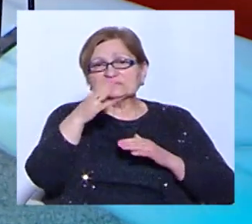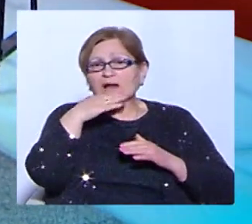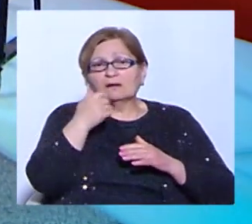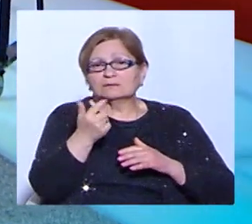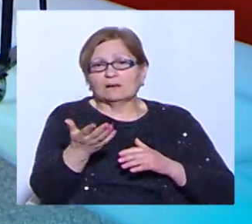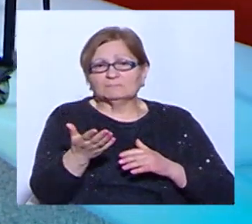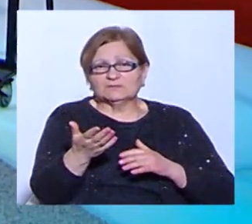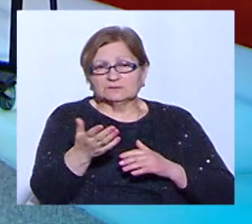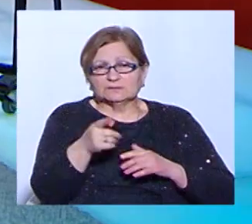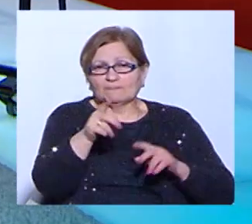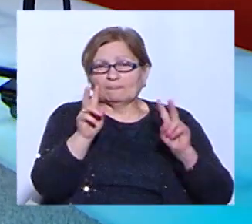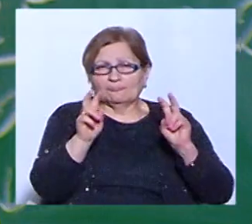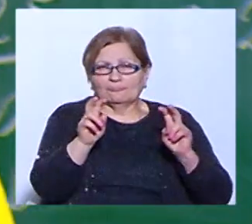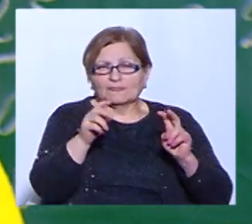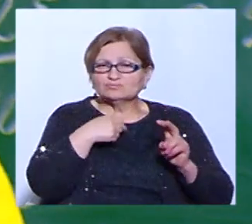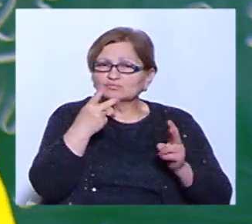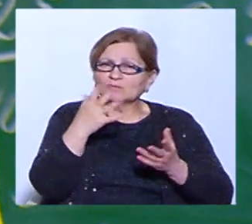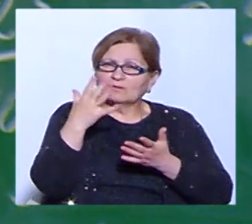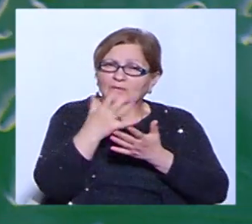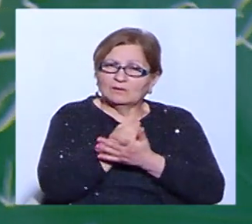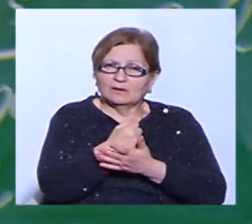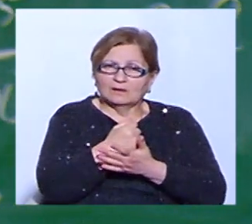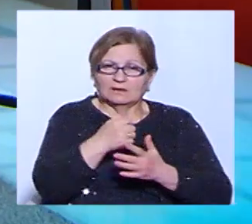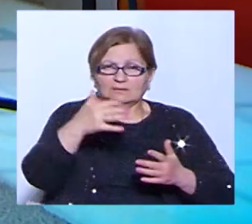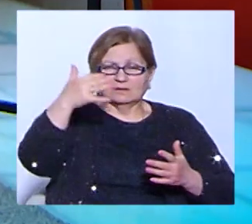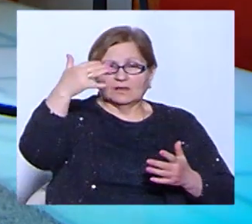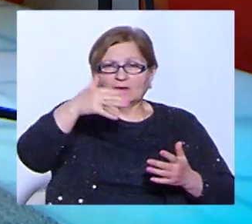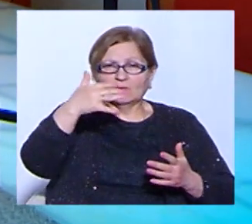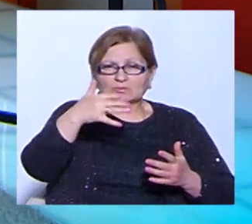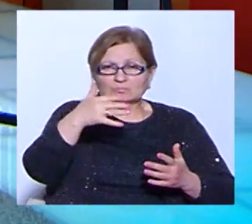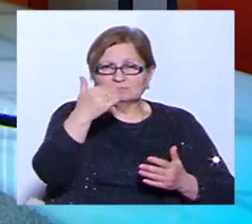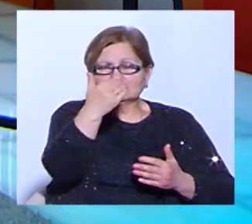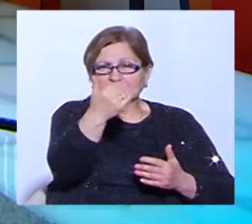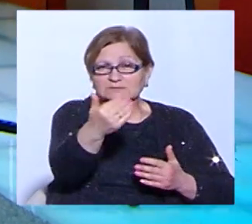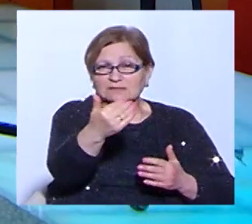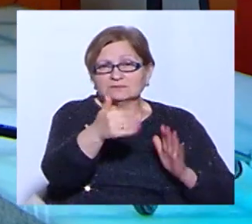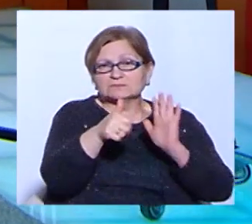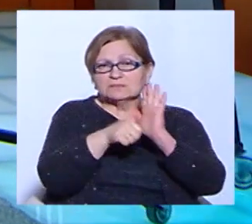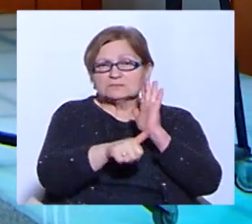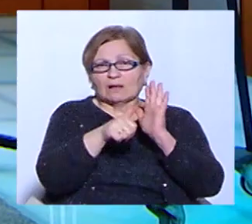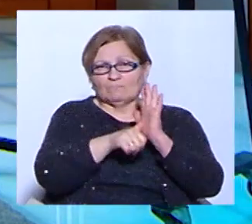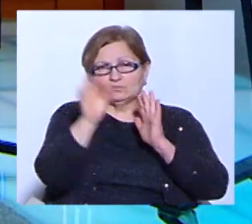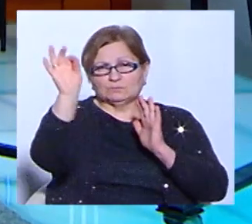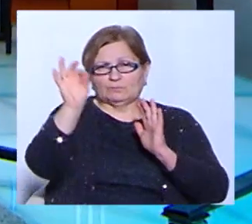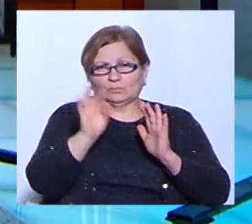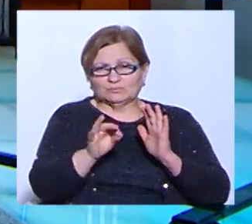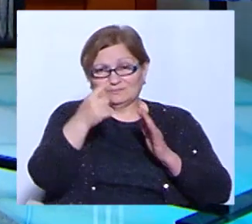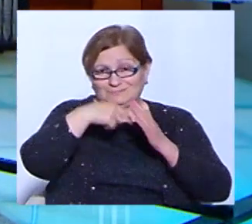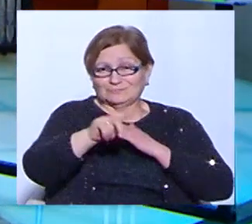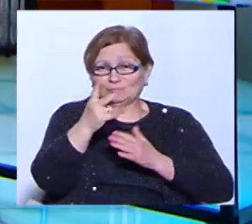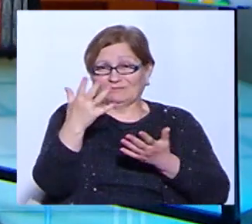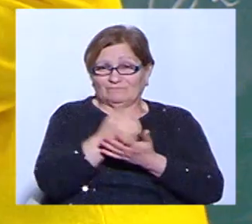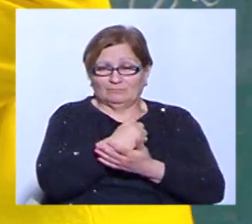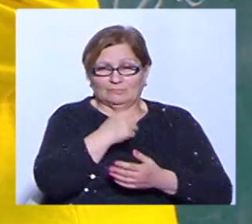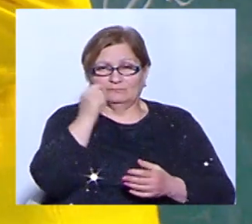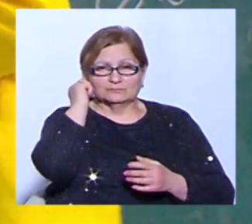ხო? ეს ნიშნავს, რომ ჩვენ უნდა ვიპოვოთ 50-ის 60%. ესე იგი,